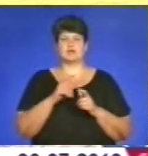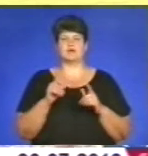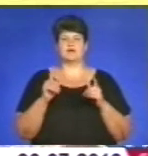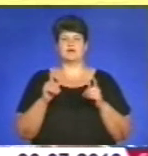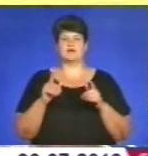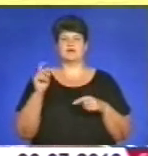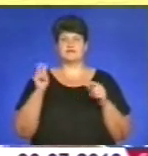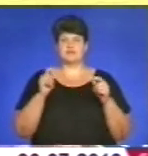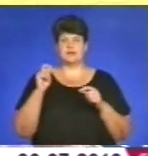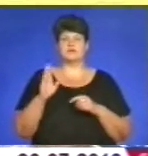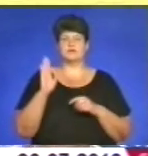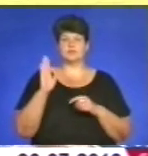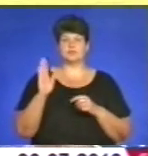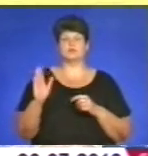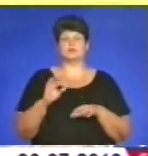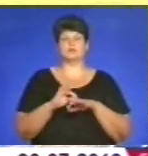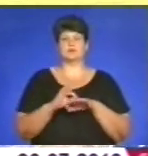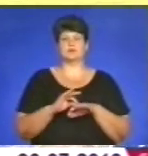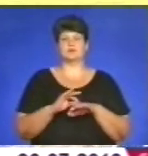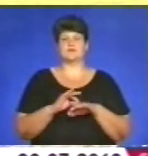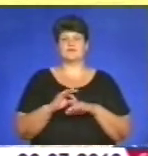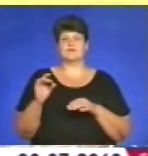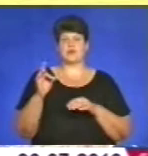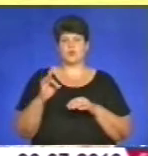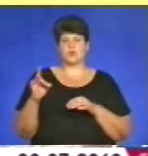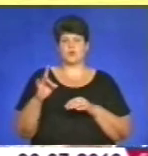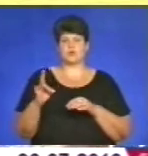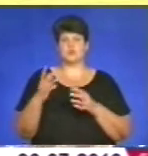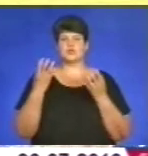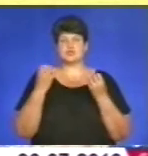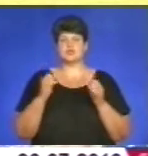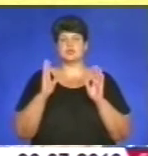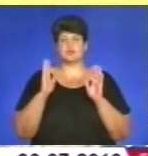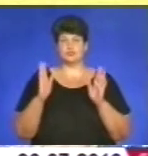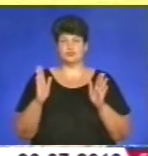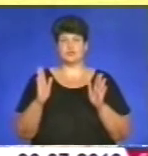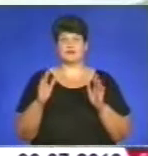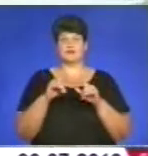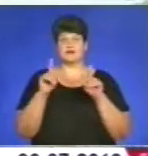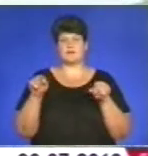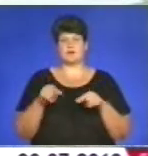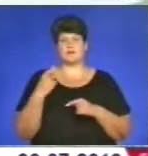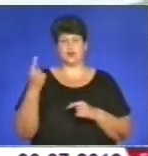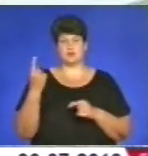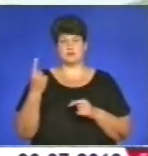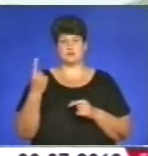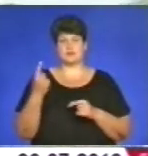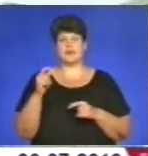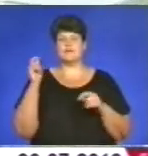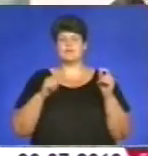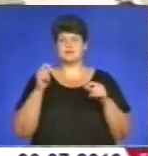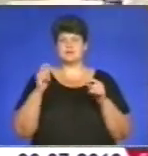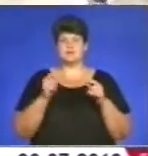вийде. Він зараз вже вийшов за рамки району, а надіємося, що він вийде ще й за рамки області. На фестиваль